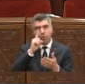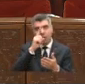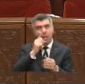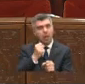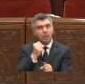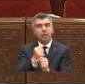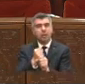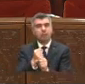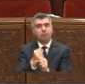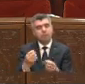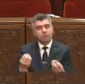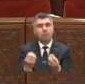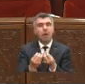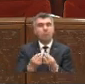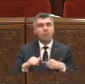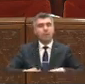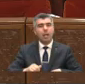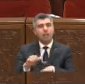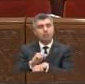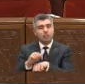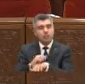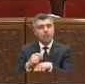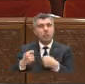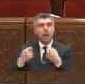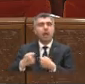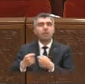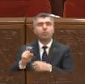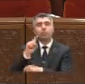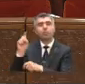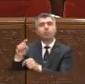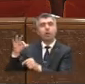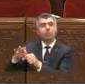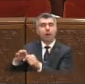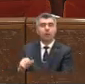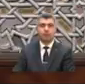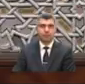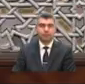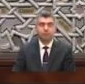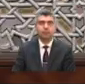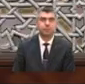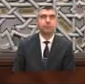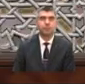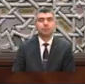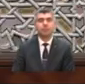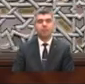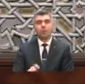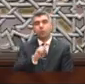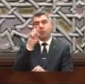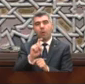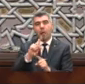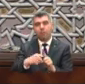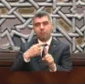وزاره الداخليه ومع رؤساء كذلك باش يمكننا نحققوا هذا الهدف. شكرا. شكرا سيد الوزير. تعقيب السيد النائب